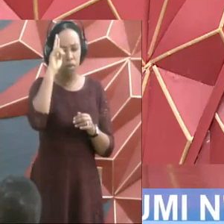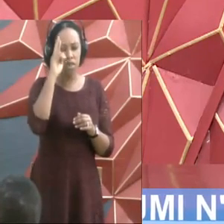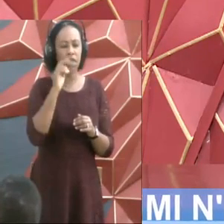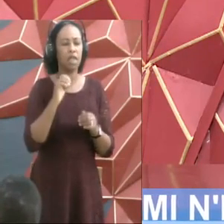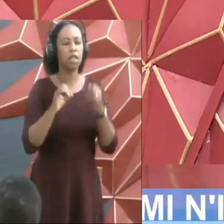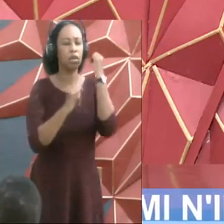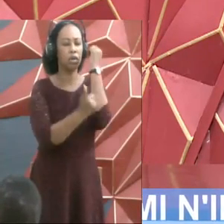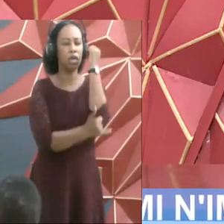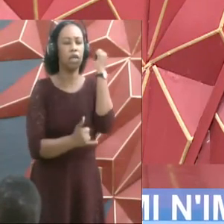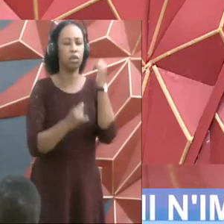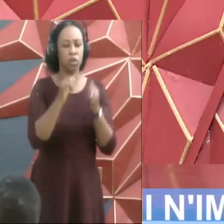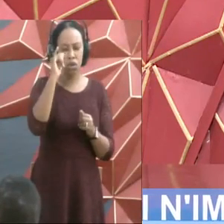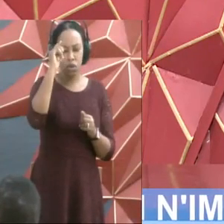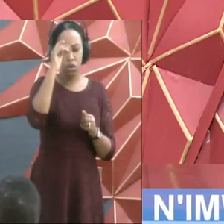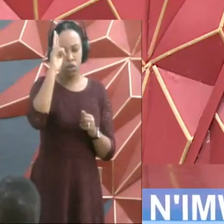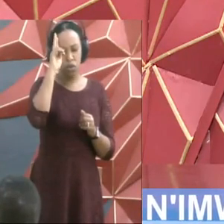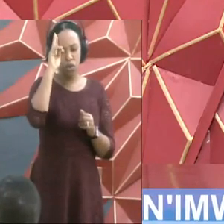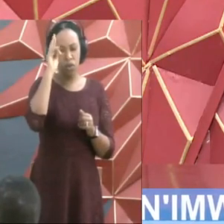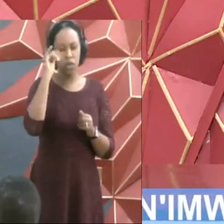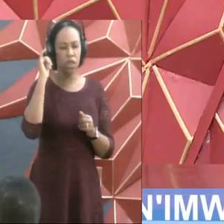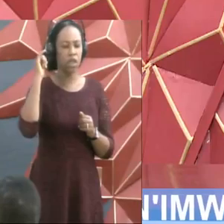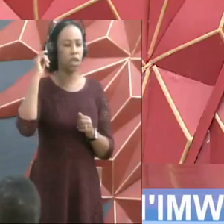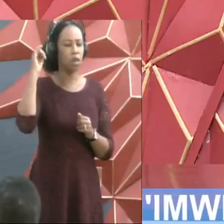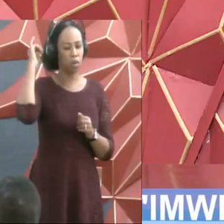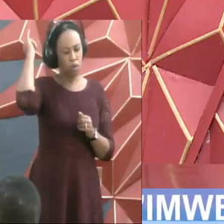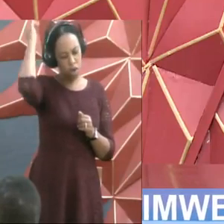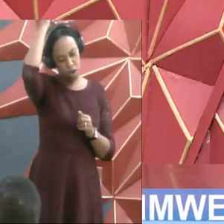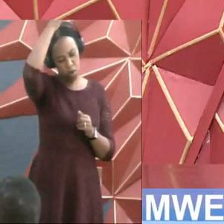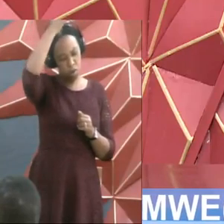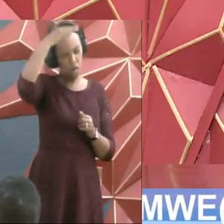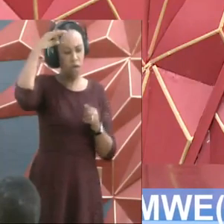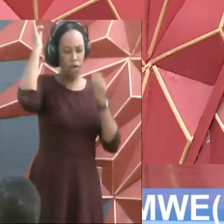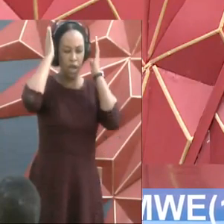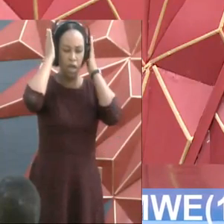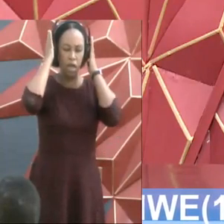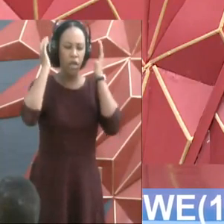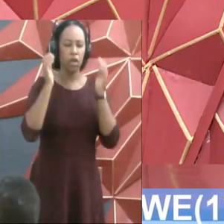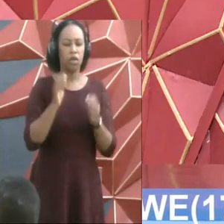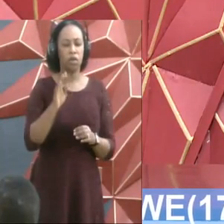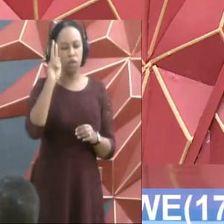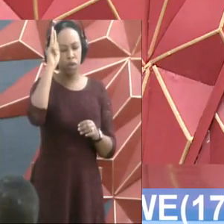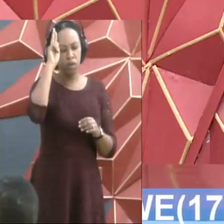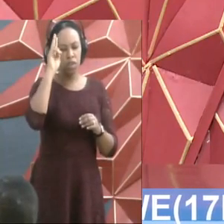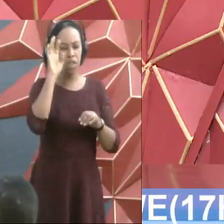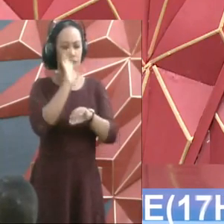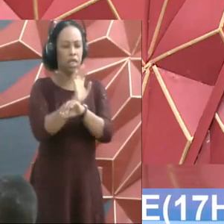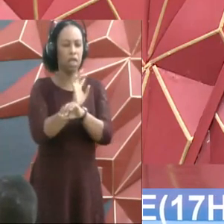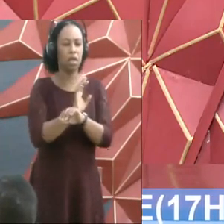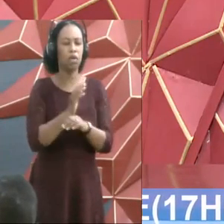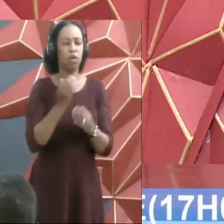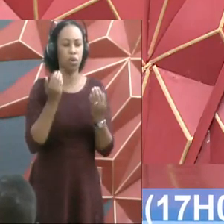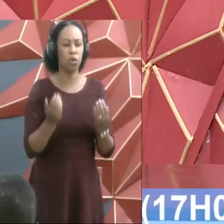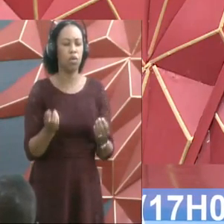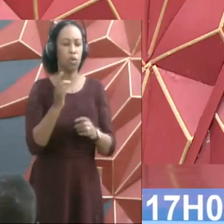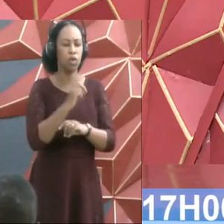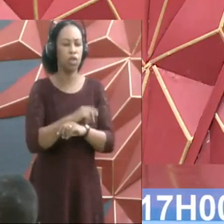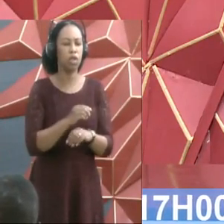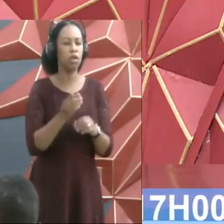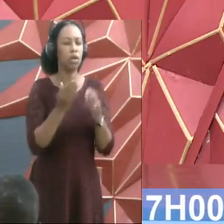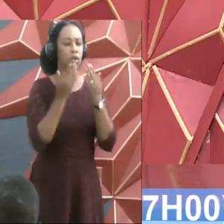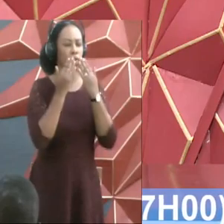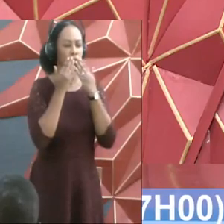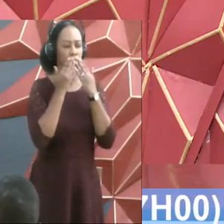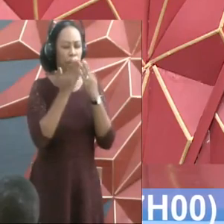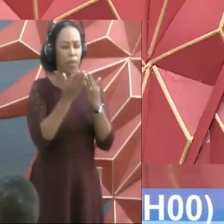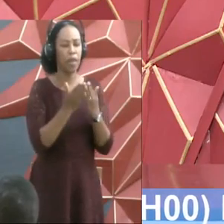nous prions pour notre pays, nous prions aussi pour ton serviteur. Nous prions pour toutes les réunions, tous ceux qui sont assemblés sous le ciel pour qu'ils puissent voir